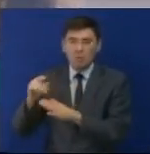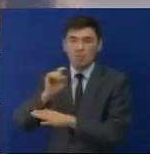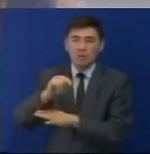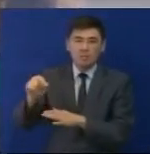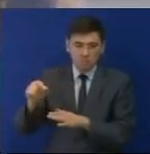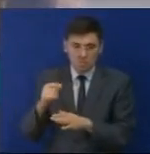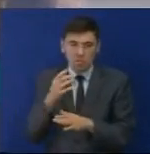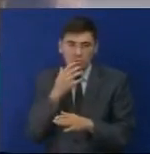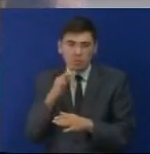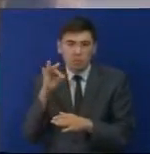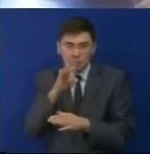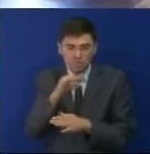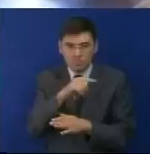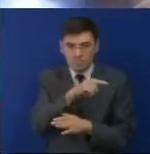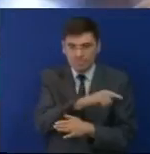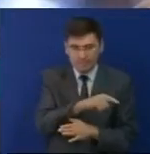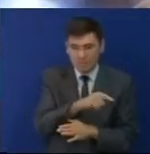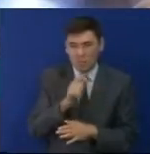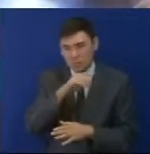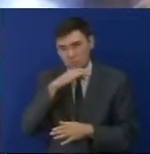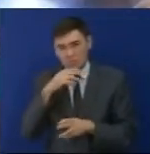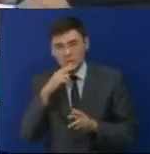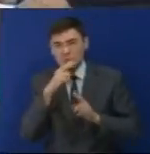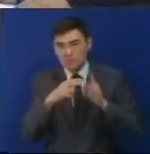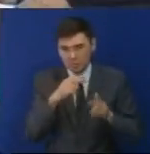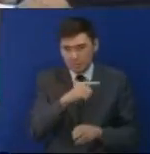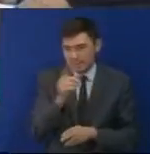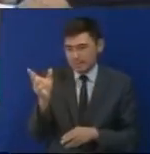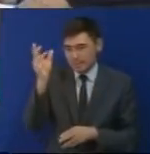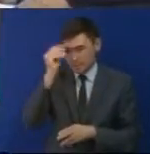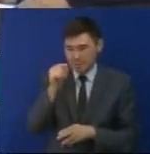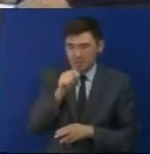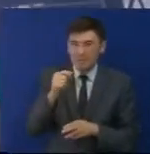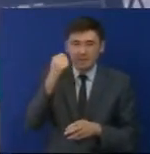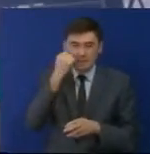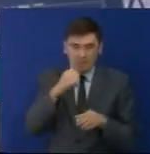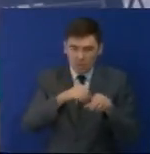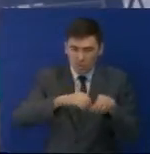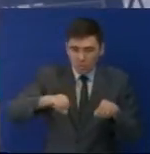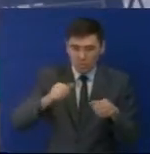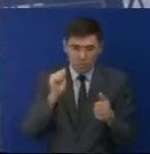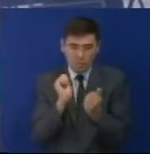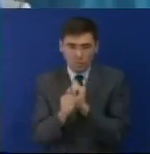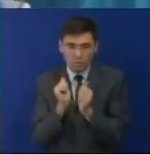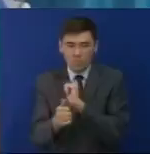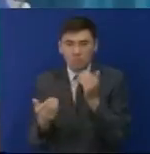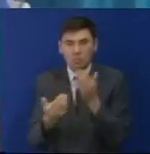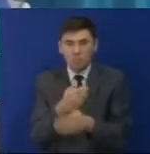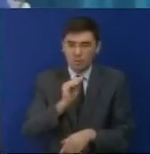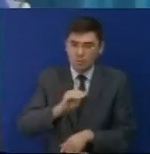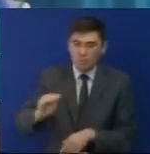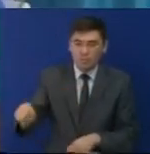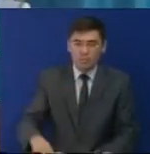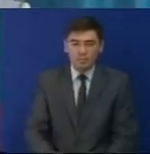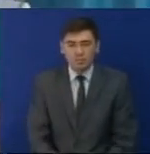де назарға алынды. Кәсіпорын атына келген шағымдар ескеріліп, тозығы жеткен жылу жолы ауыстырылды. Көшенің